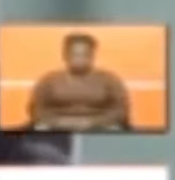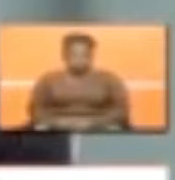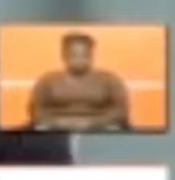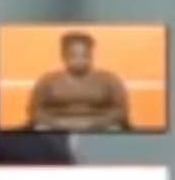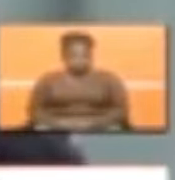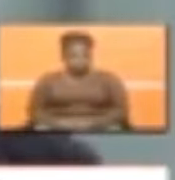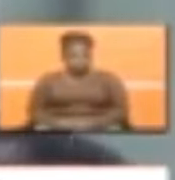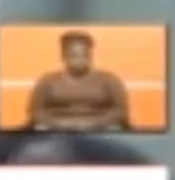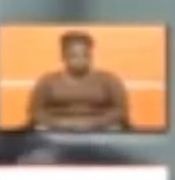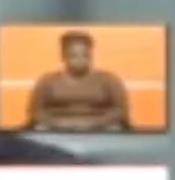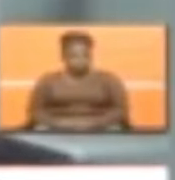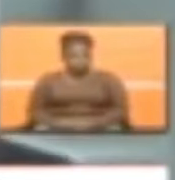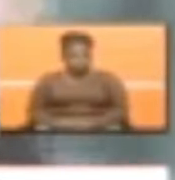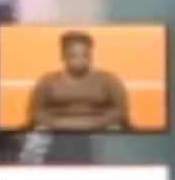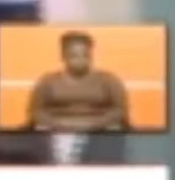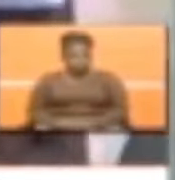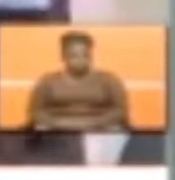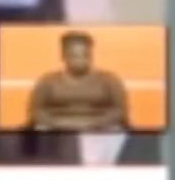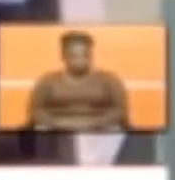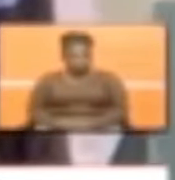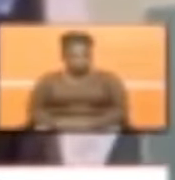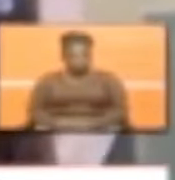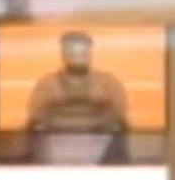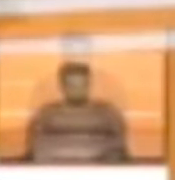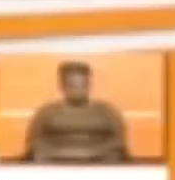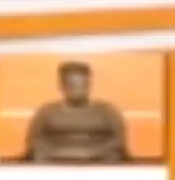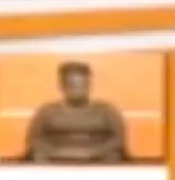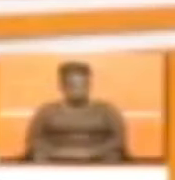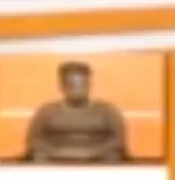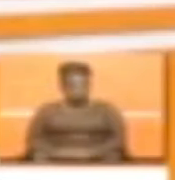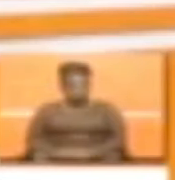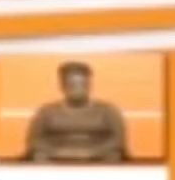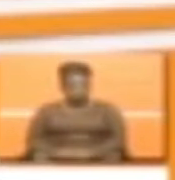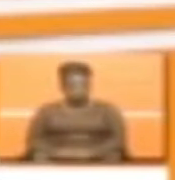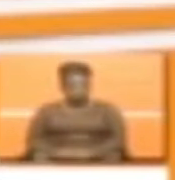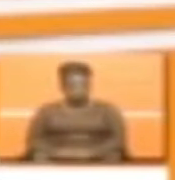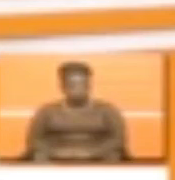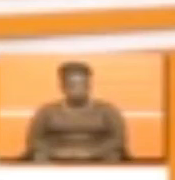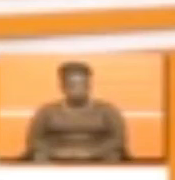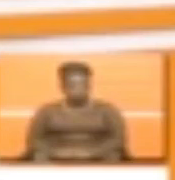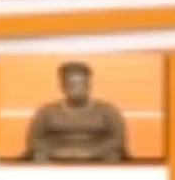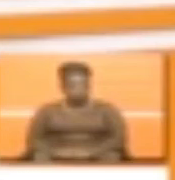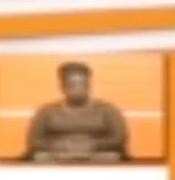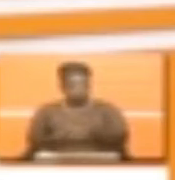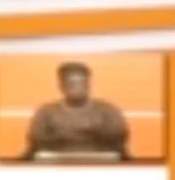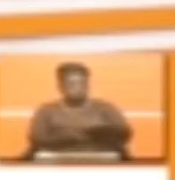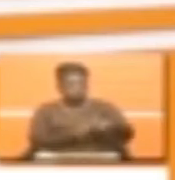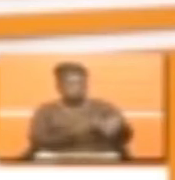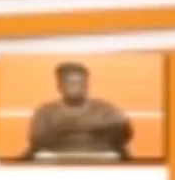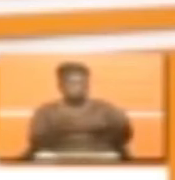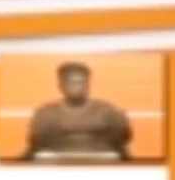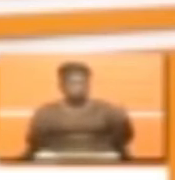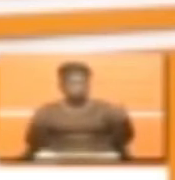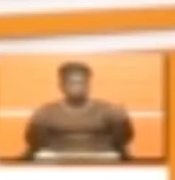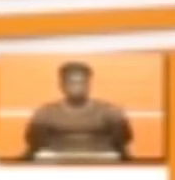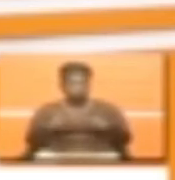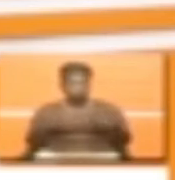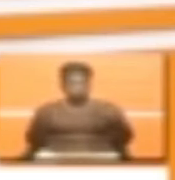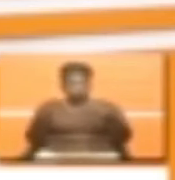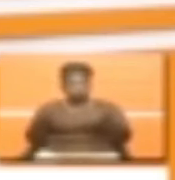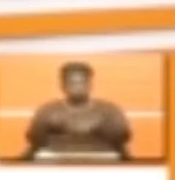gule nkulawo kwa DTV. Nya mwe basemu nyumba yange for 4 years for 3 years. Yungati vita dhibali ye chikanga wa chikudu